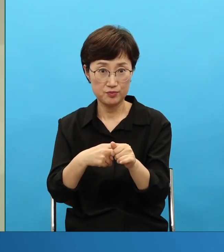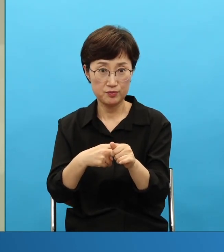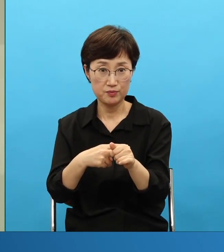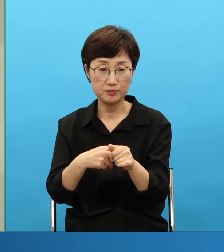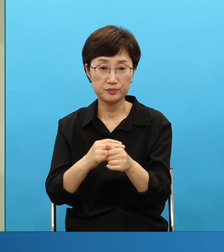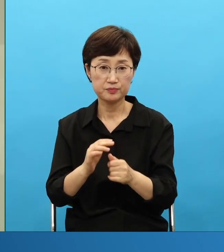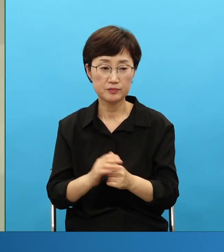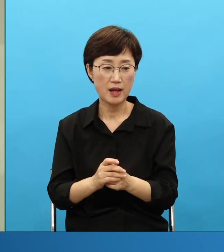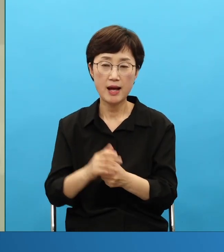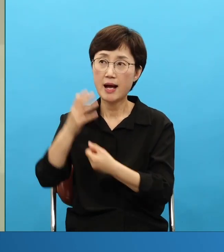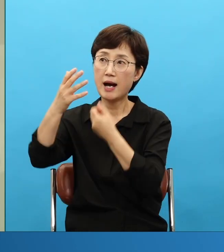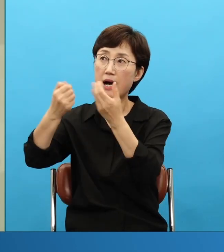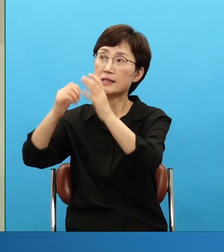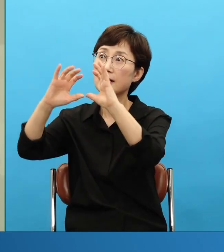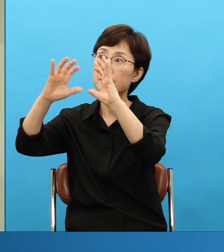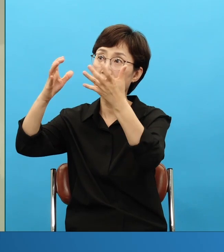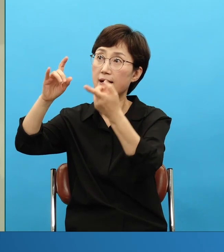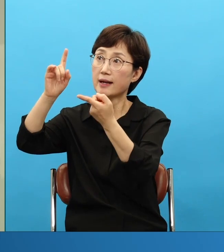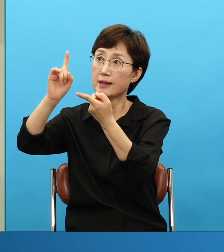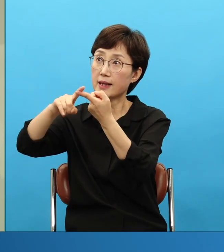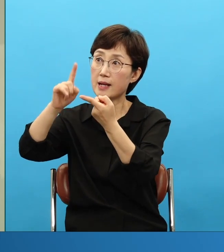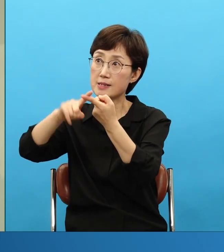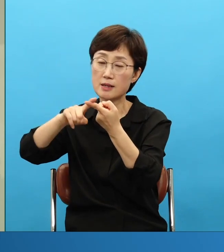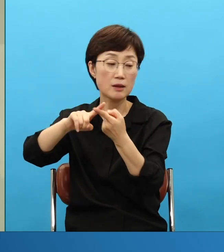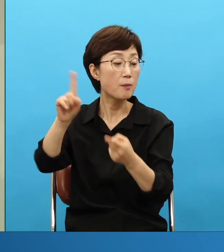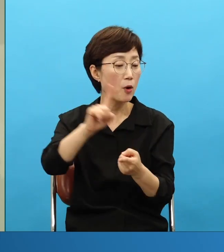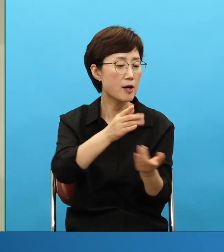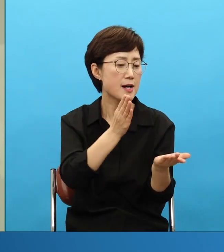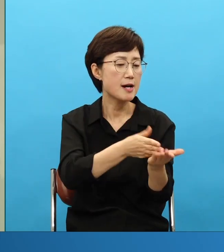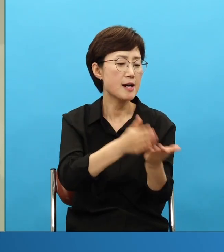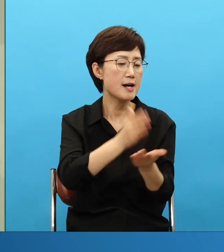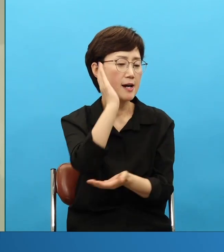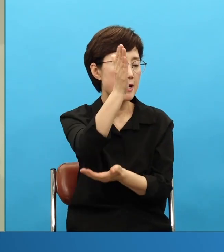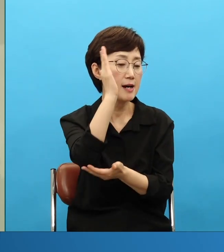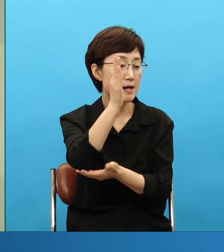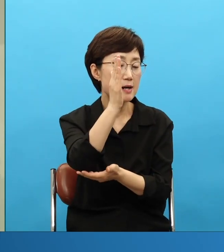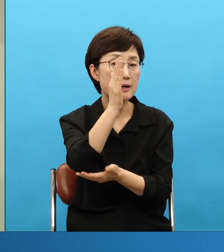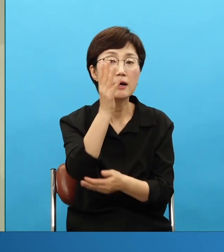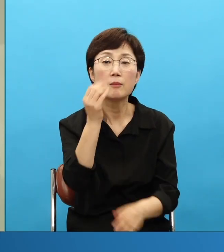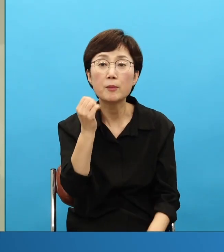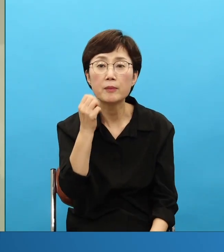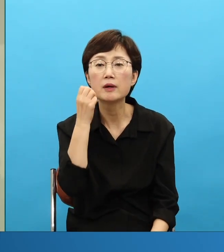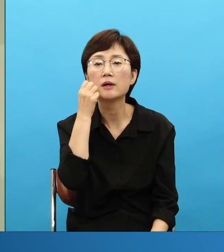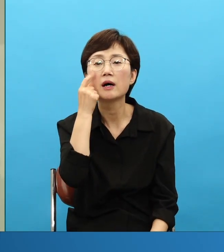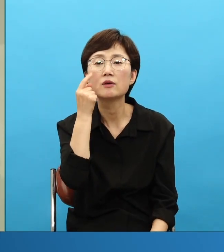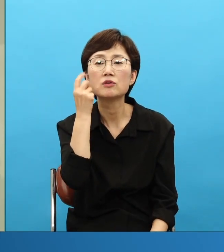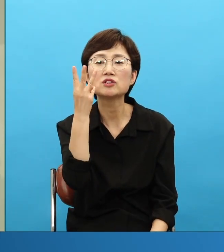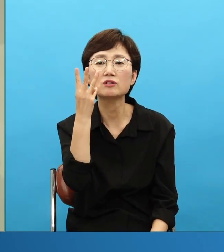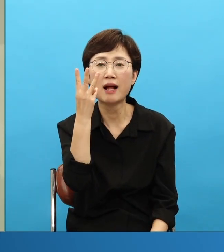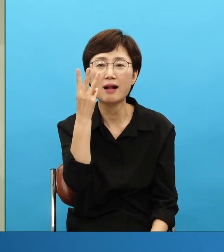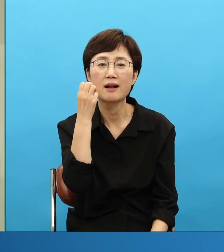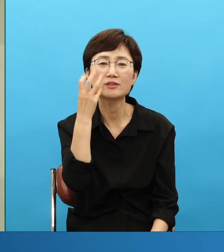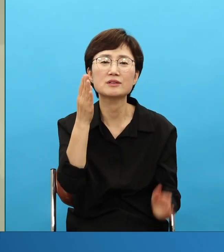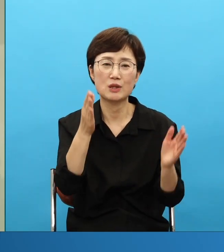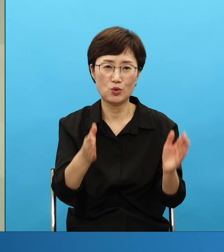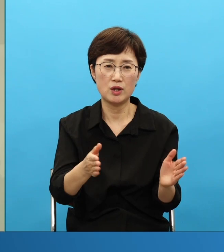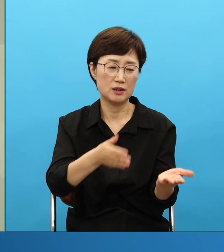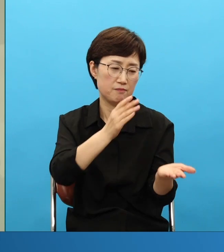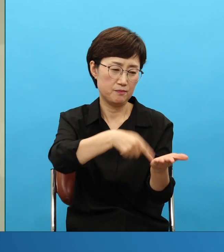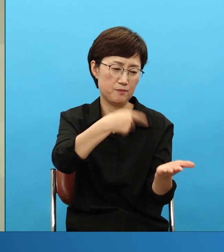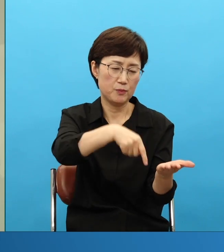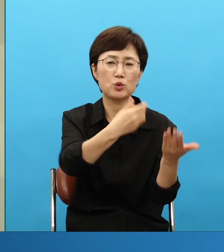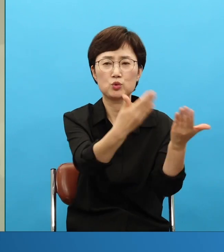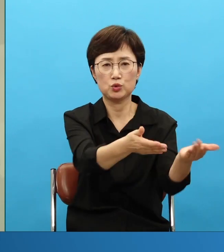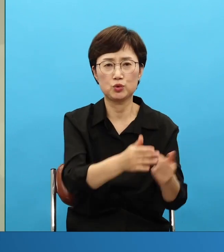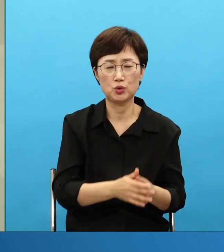하나님 나라에 대하여 석 달 동안 설명해야 돼요. That Paul did exactly what Jesus did. He boldly spoke about God's kingdom for 3 그게 months. 응답입니다.